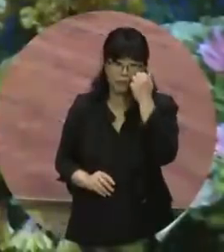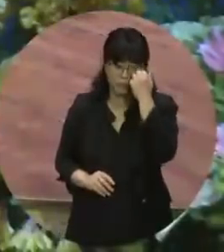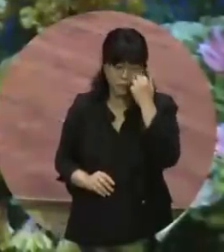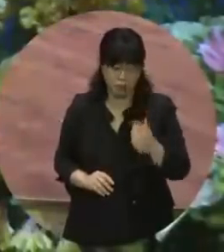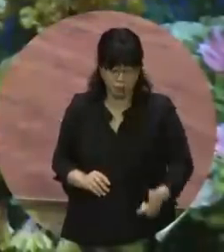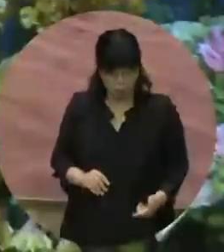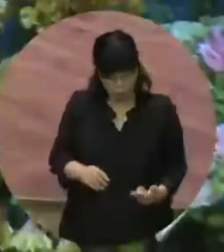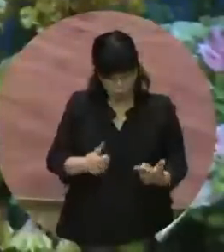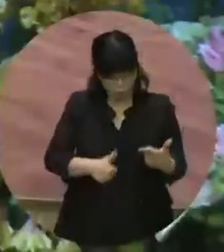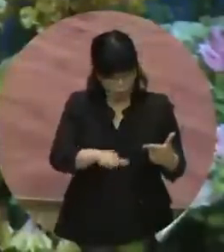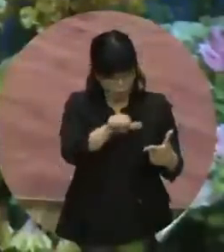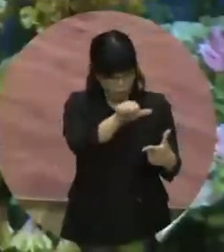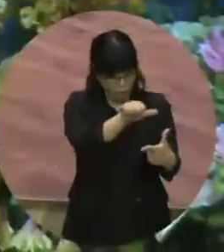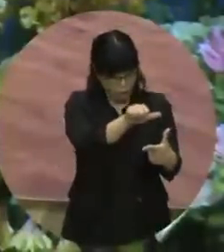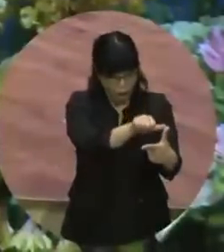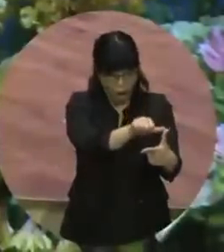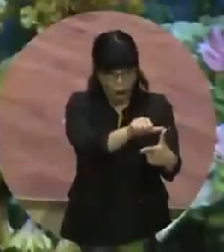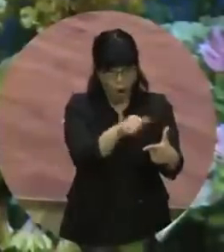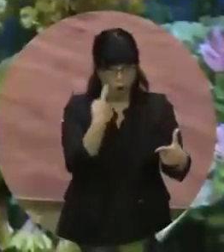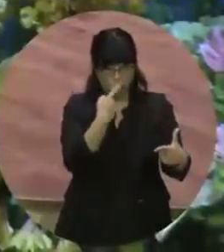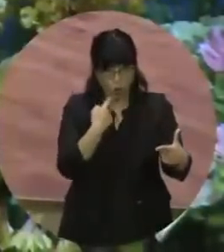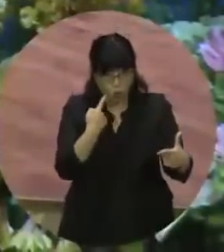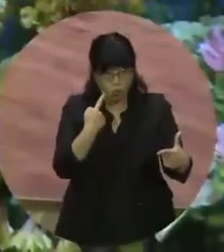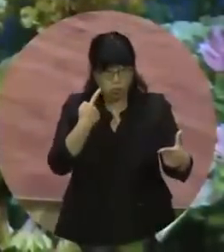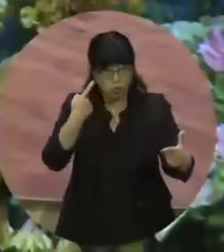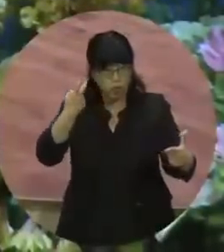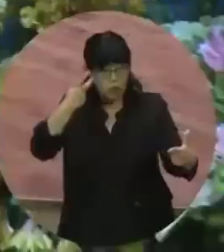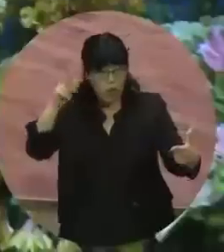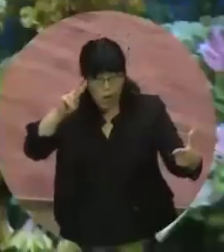것이 아니 이 순간